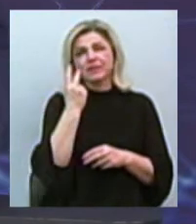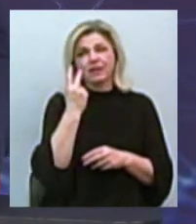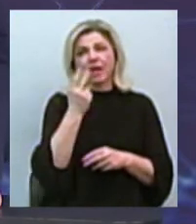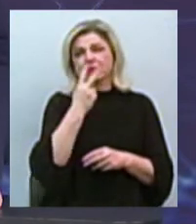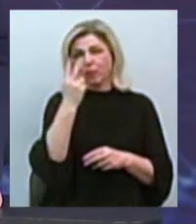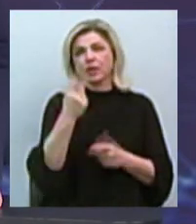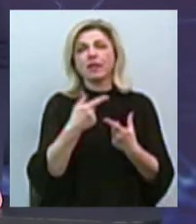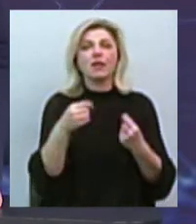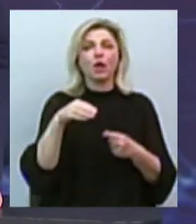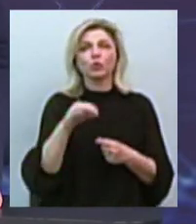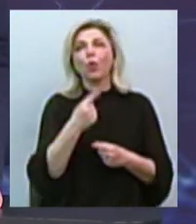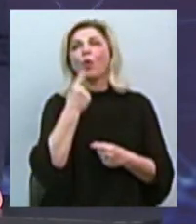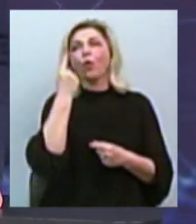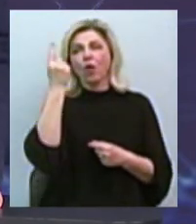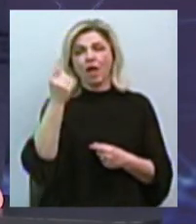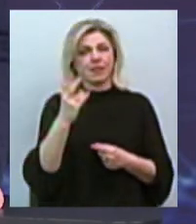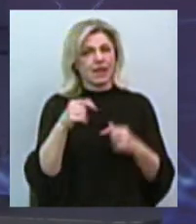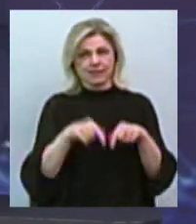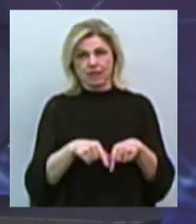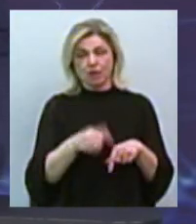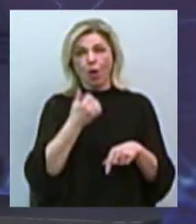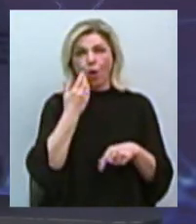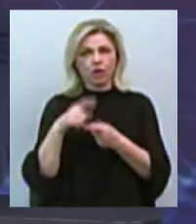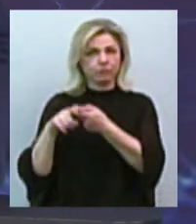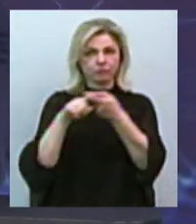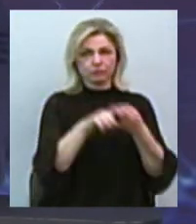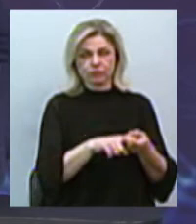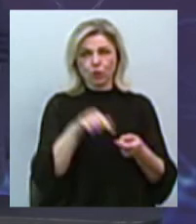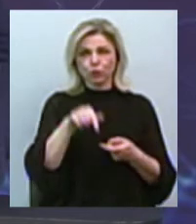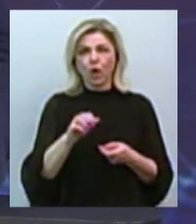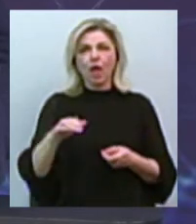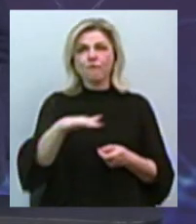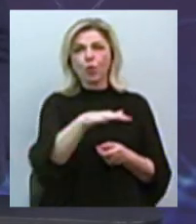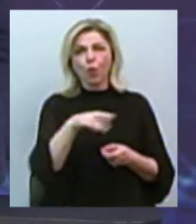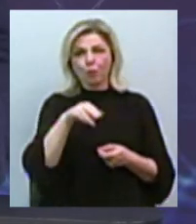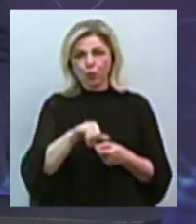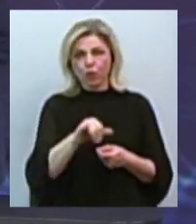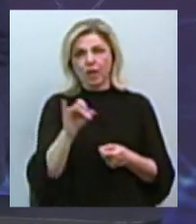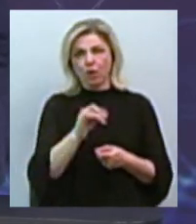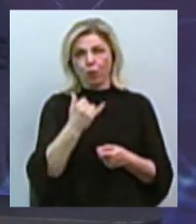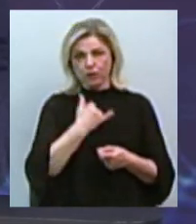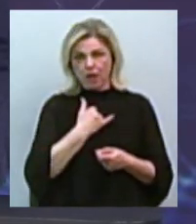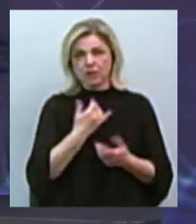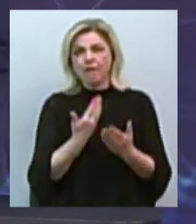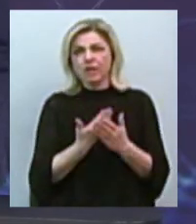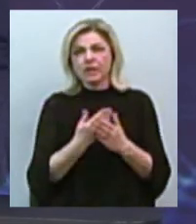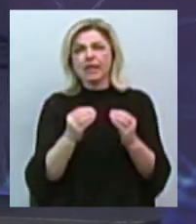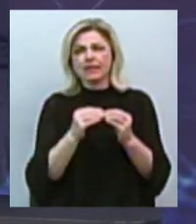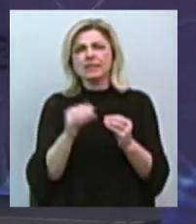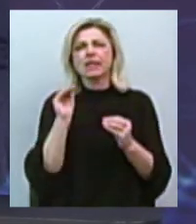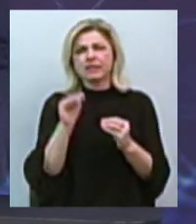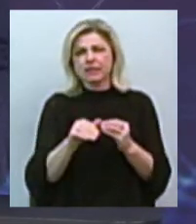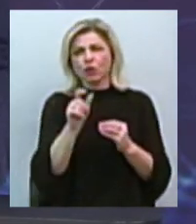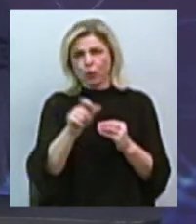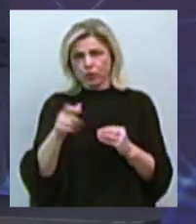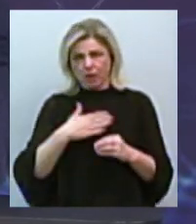теперь у нас пришла беда в Европу, а Украина интегрирована в европейское пространство, посмотрите, ведь десятки тысяч наших сограждан